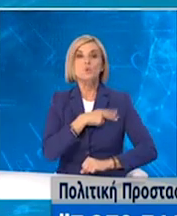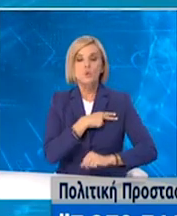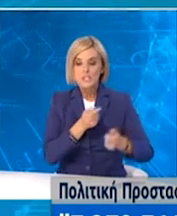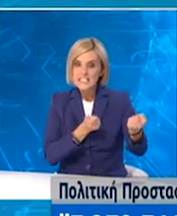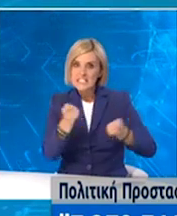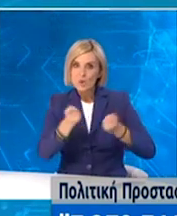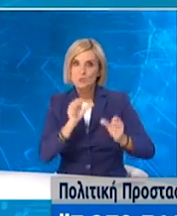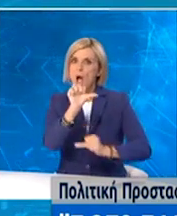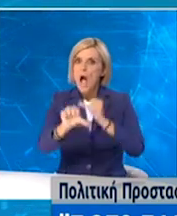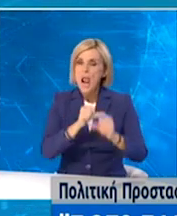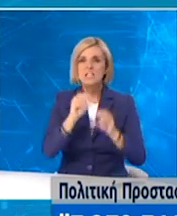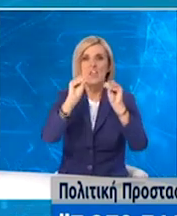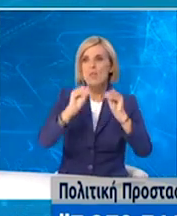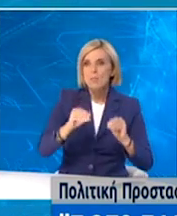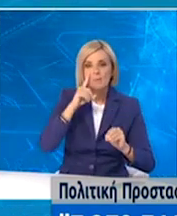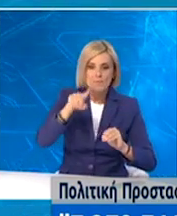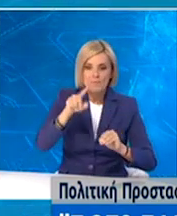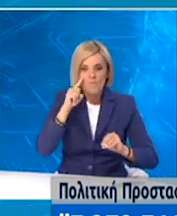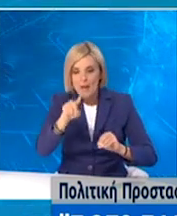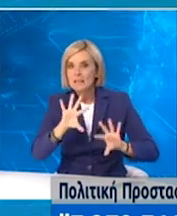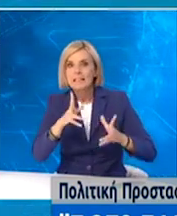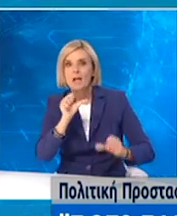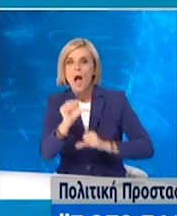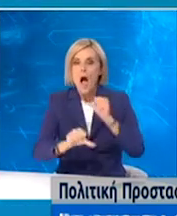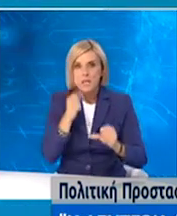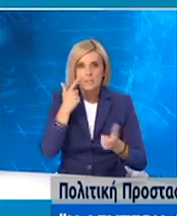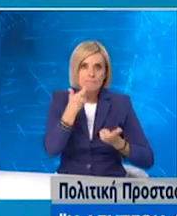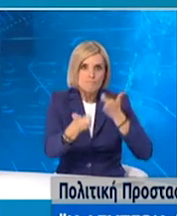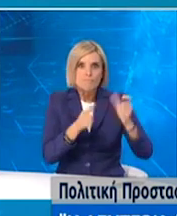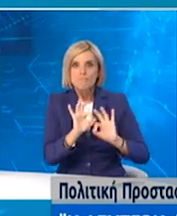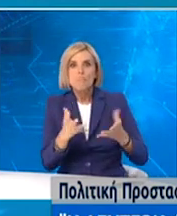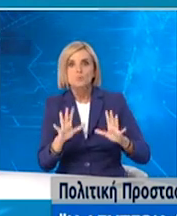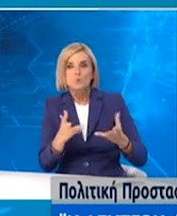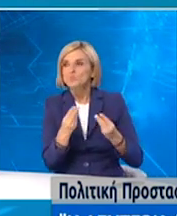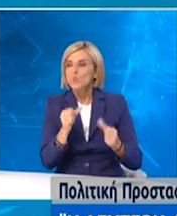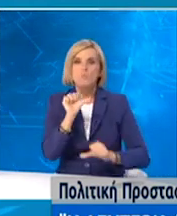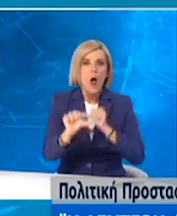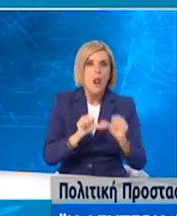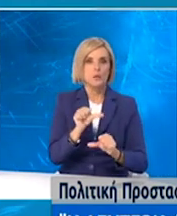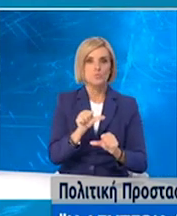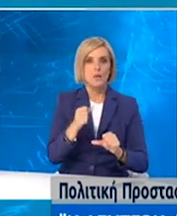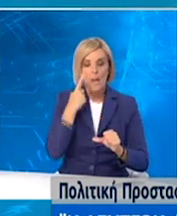του σύμφωνα με τα νέα δεδομένα και παραμένει καθημερινά σε επιφυλακή, παρακολουθώντας κάθε